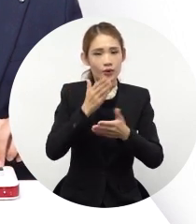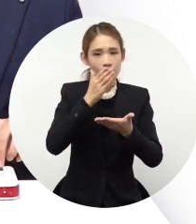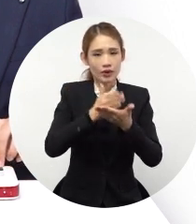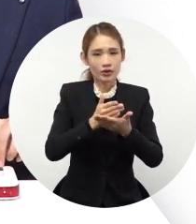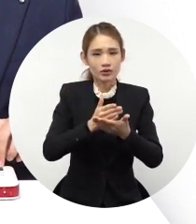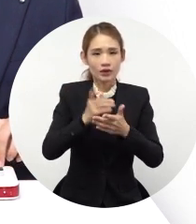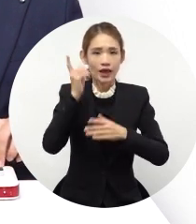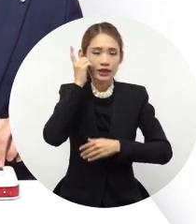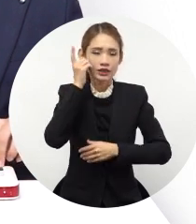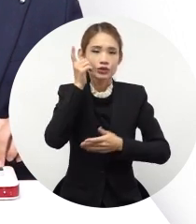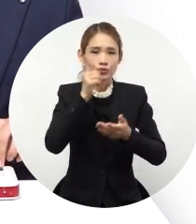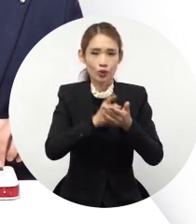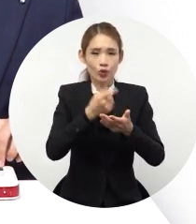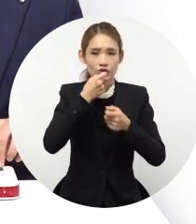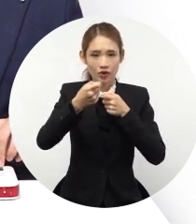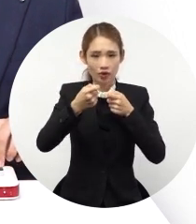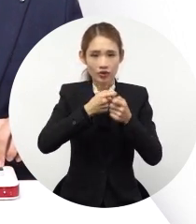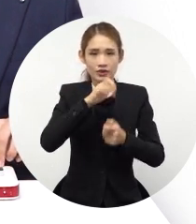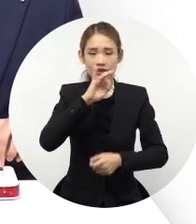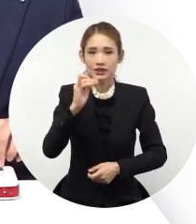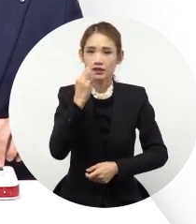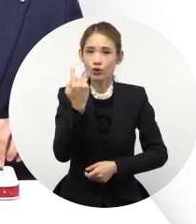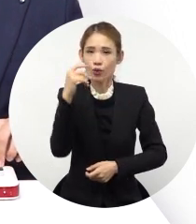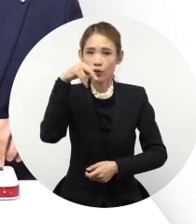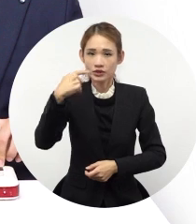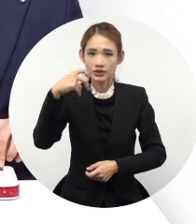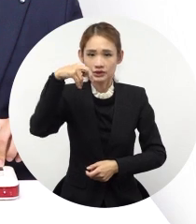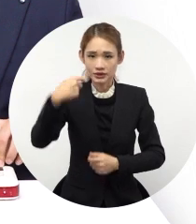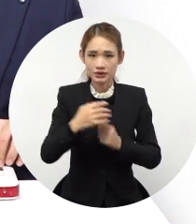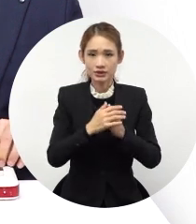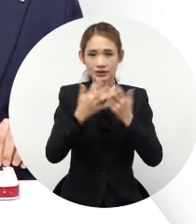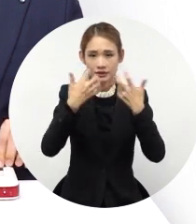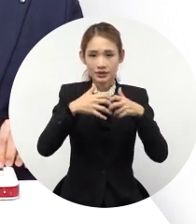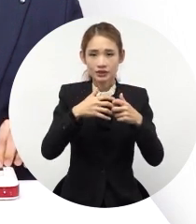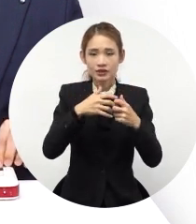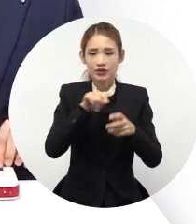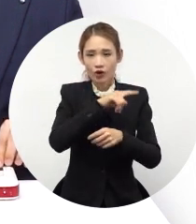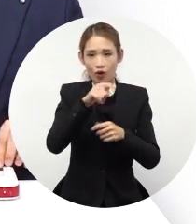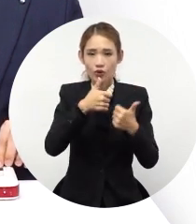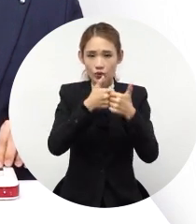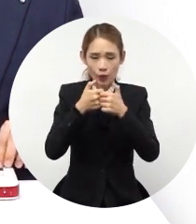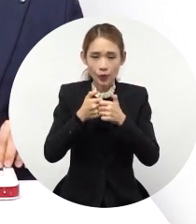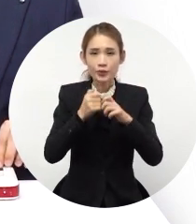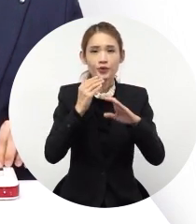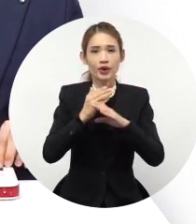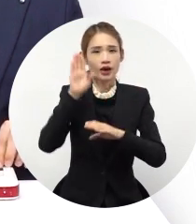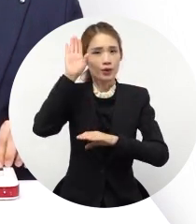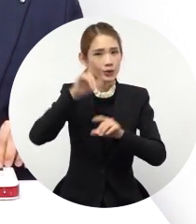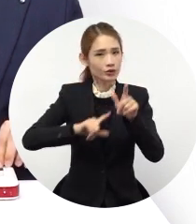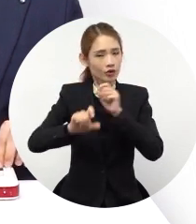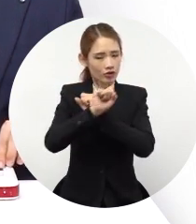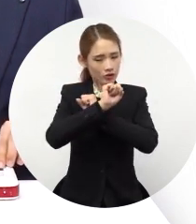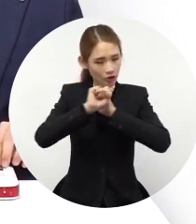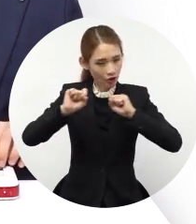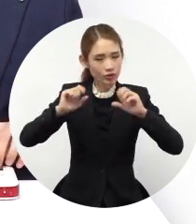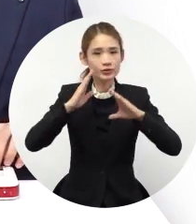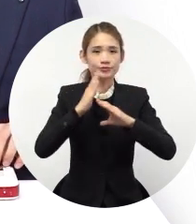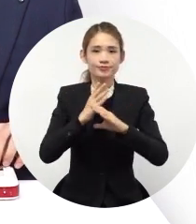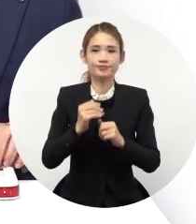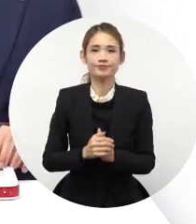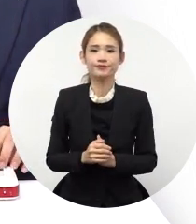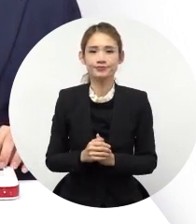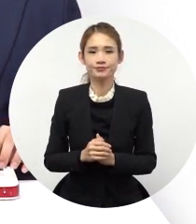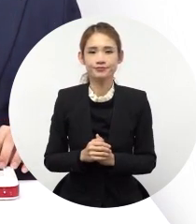모바일 접근성이나 또 키오스크, 무인 단말기에 대한 접근성도 현재 논의되고 있기 때문에 더 넓어지고